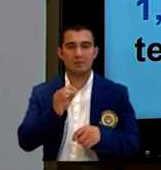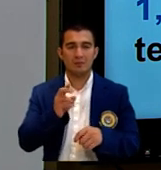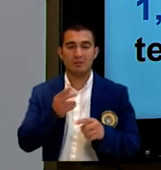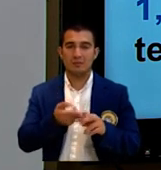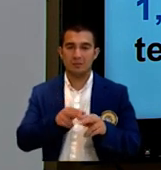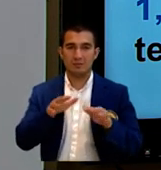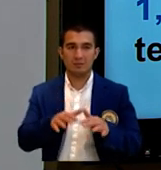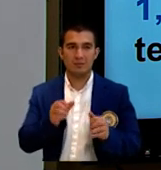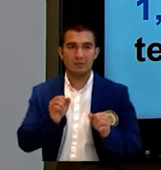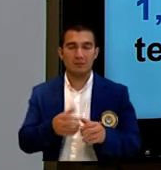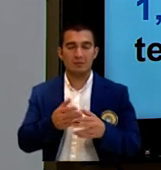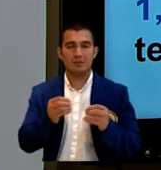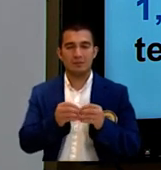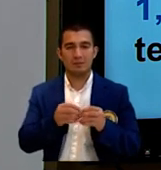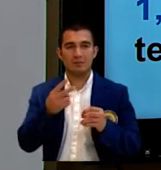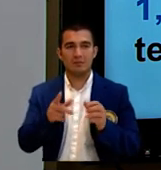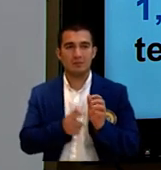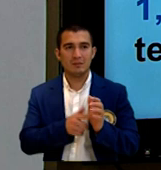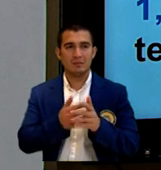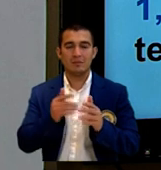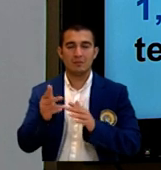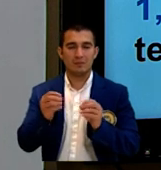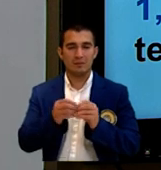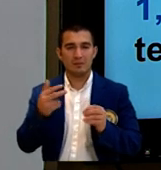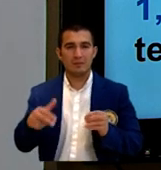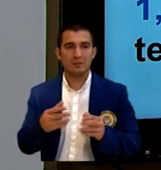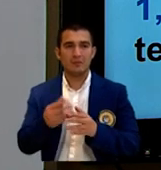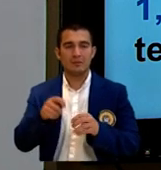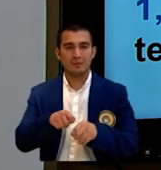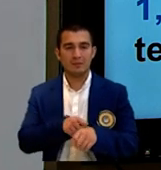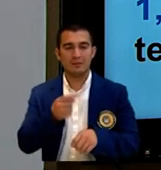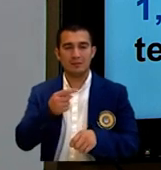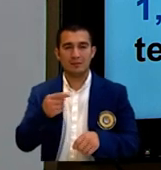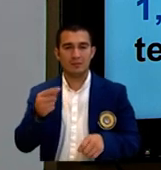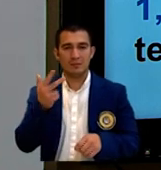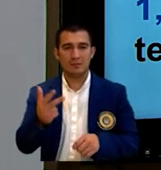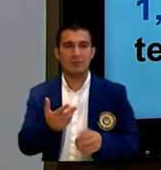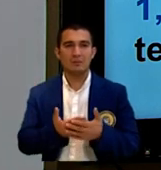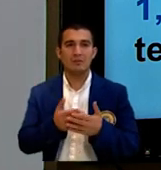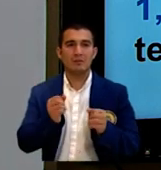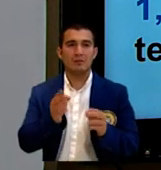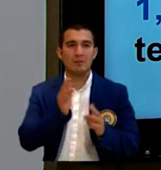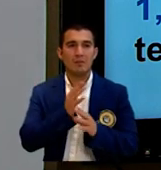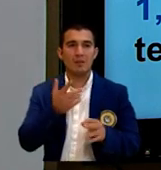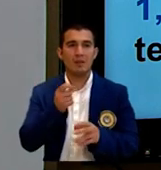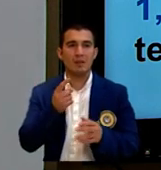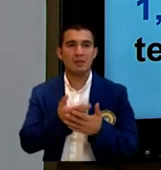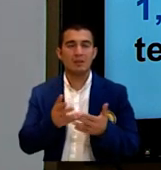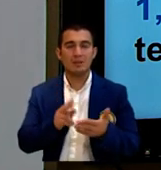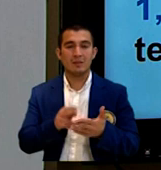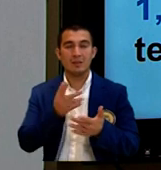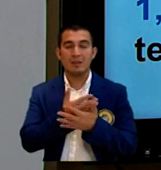10 darajasi 30 da molekula to'g'ri keladi. Gazlar, masalan, havo molekulasining